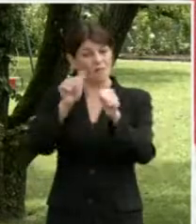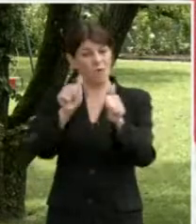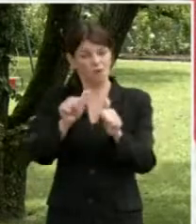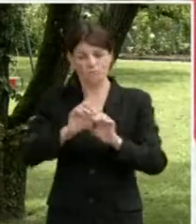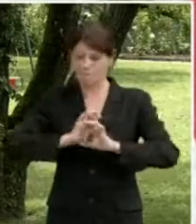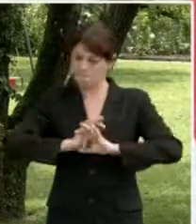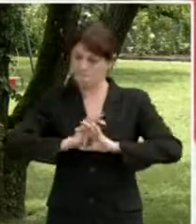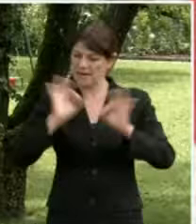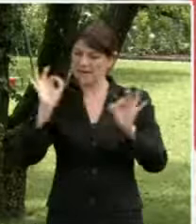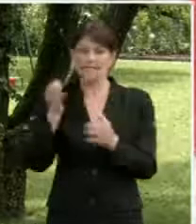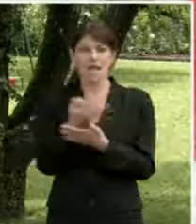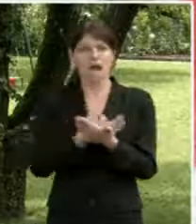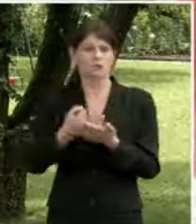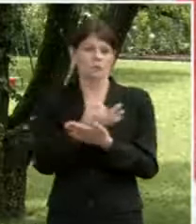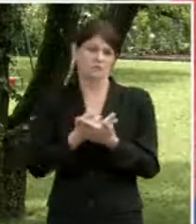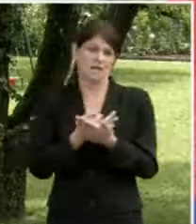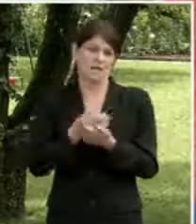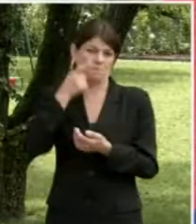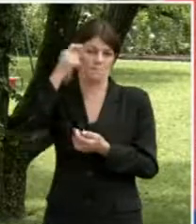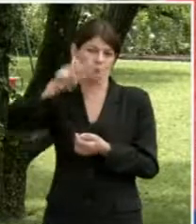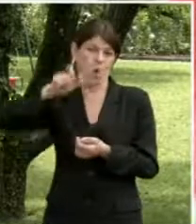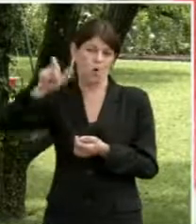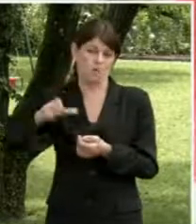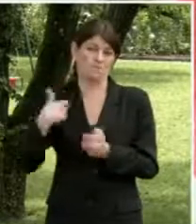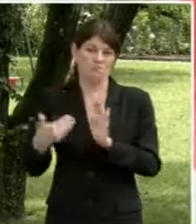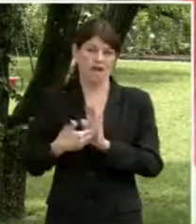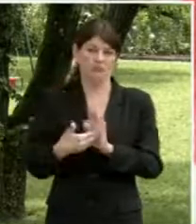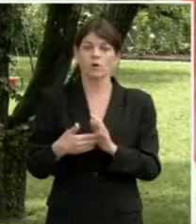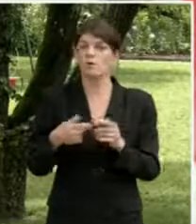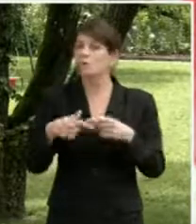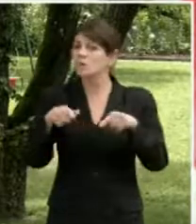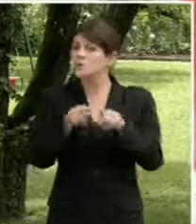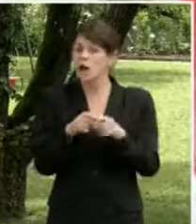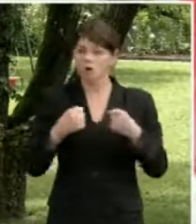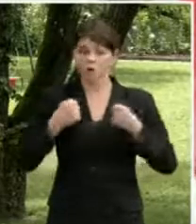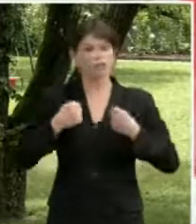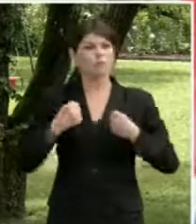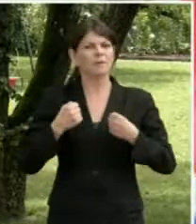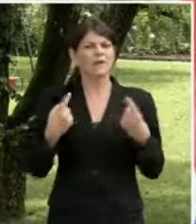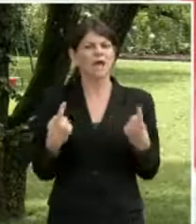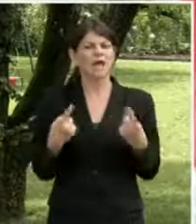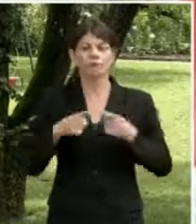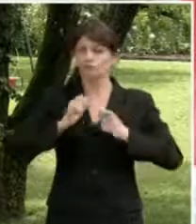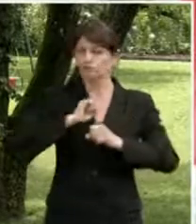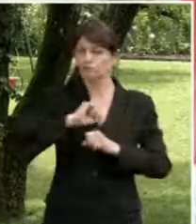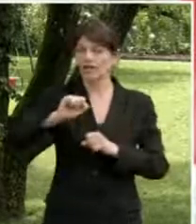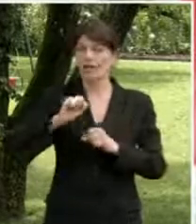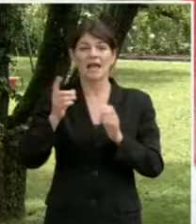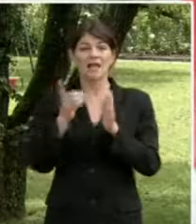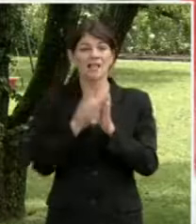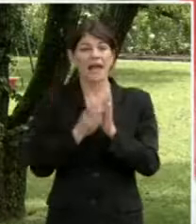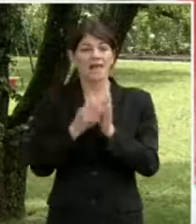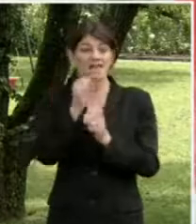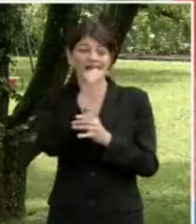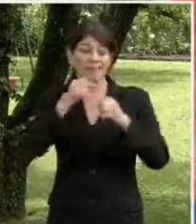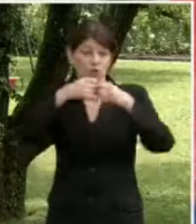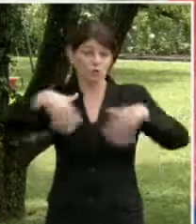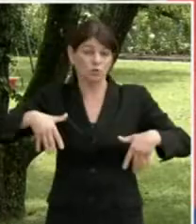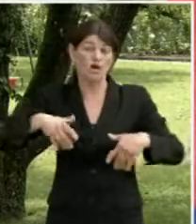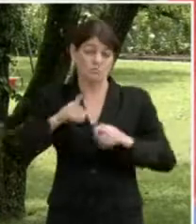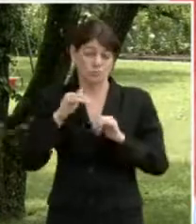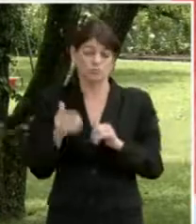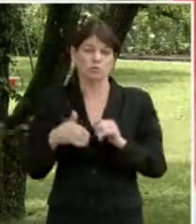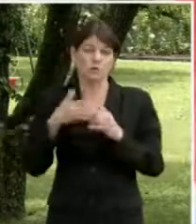best ausgebildete Bevölkerung sowie eine stabile und schnelle Dateninfrastruktur zu